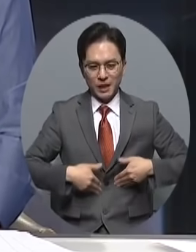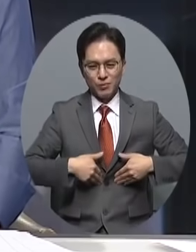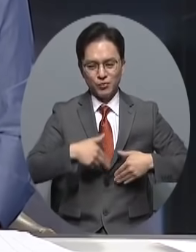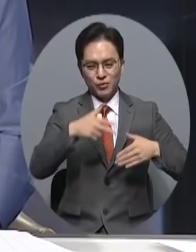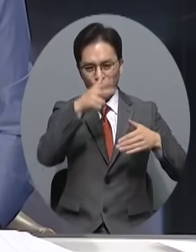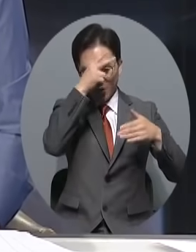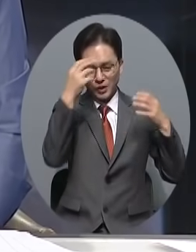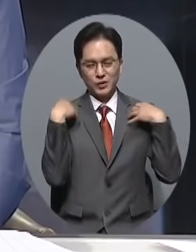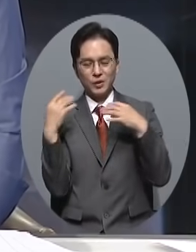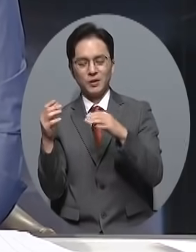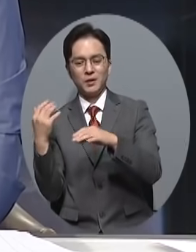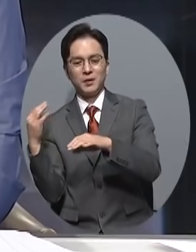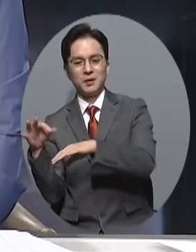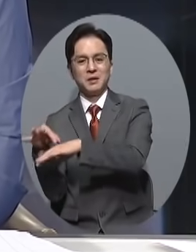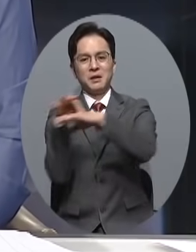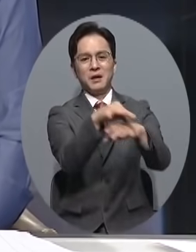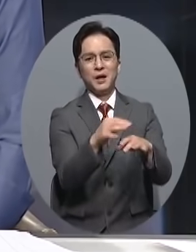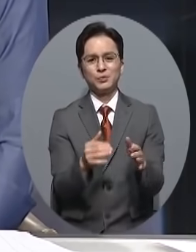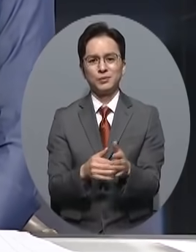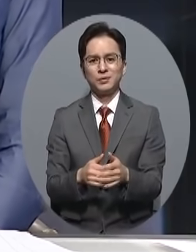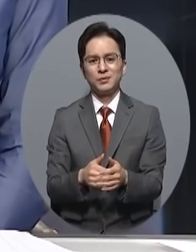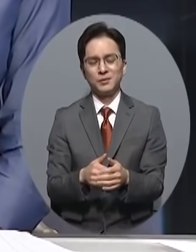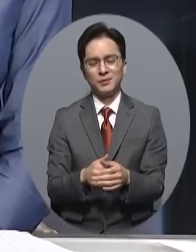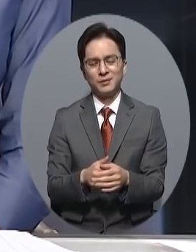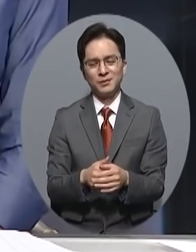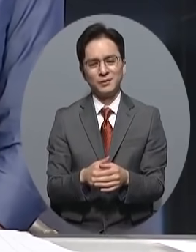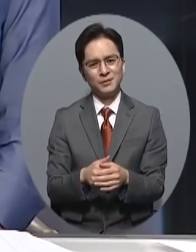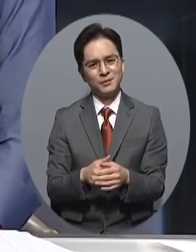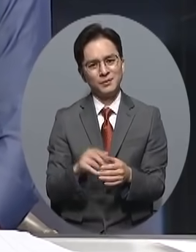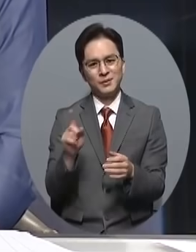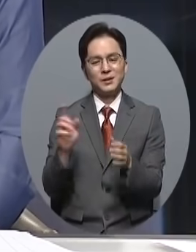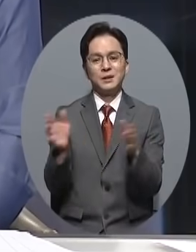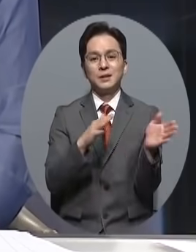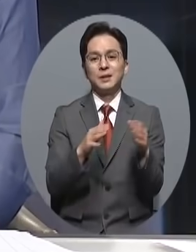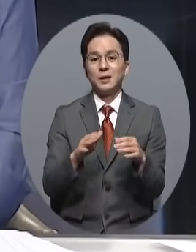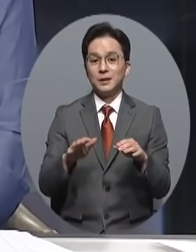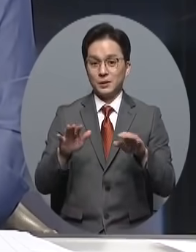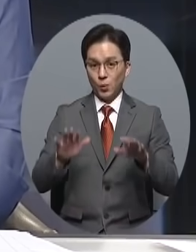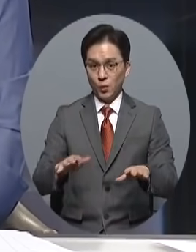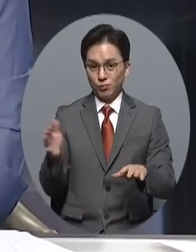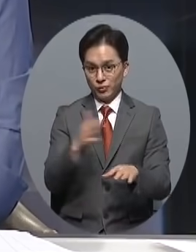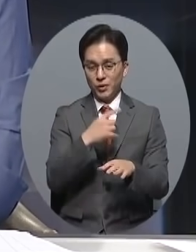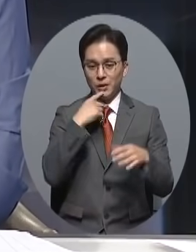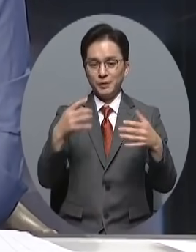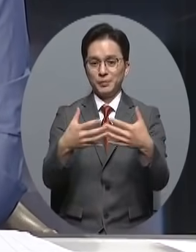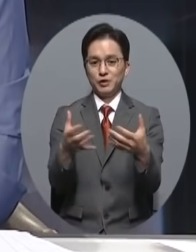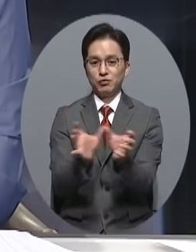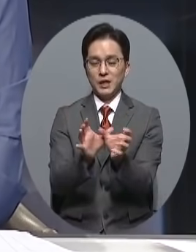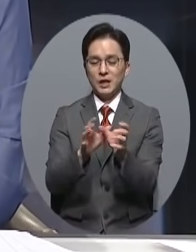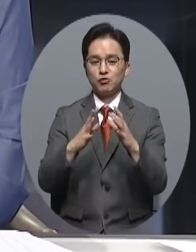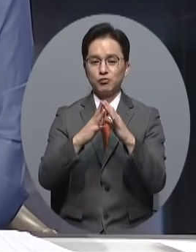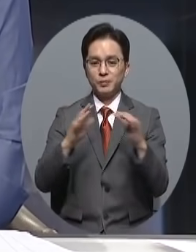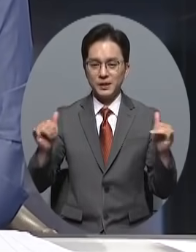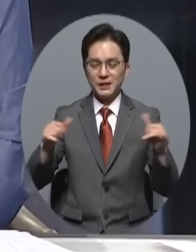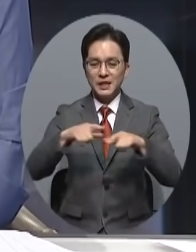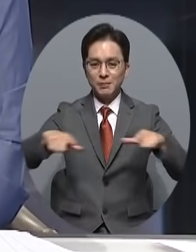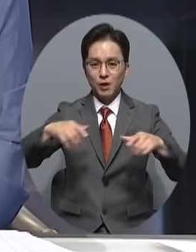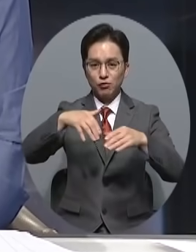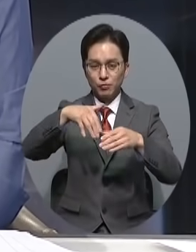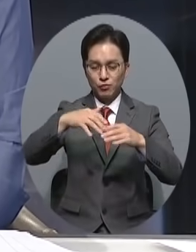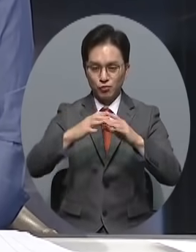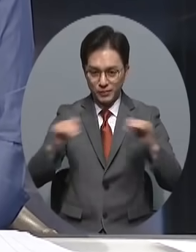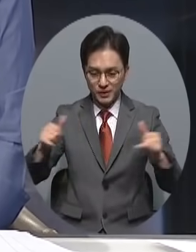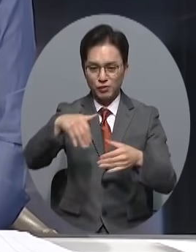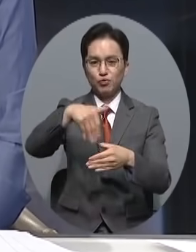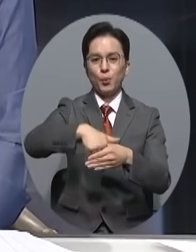50만 명의 표심 향배를 알아볼 수 있는 민주당 2차 선거인단 투표 오늘부터 시작이 되는데요. 대장동 의혹 악재